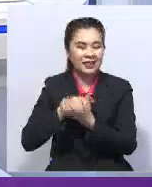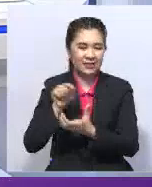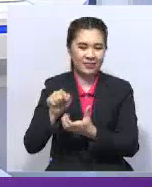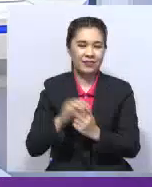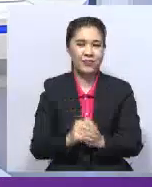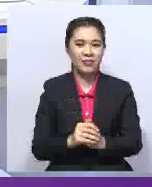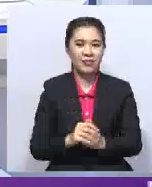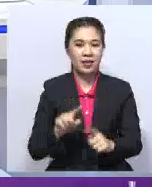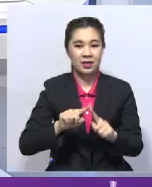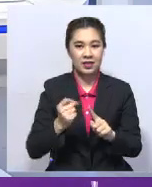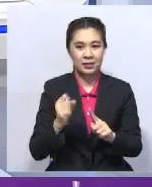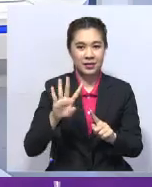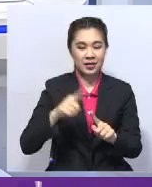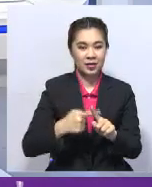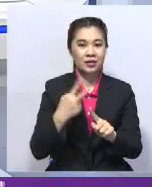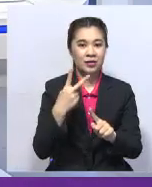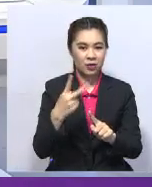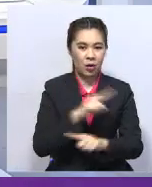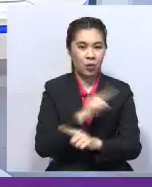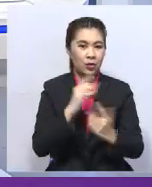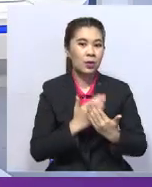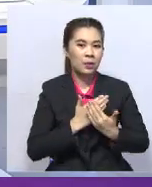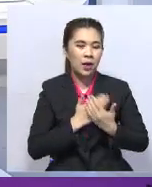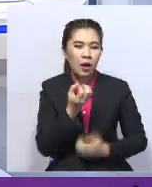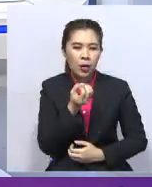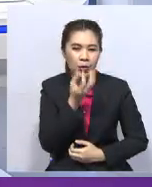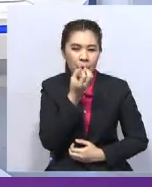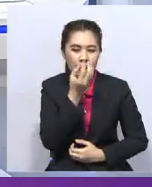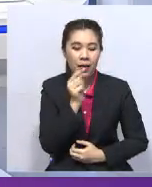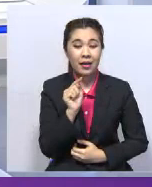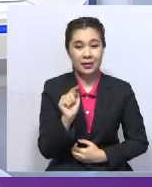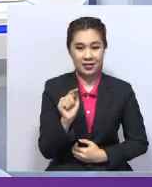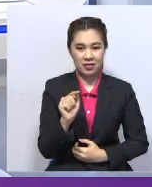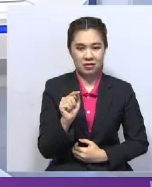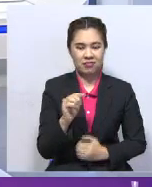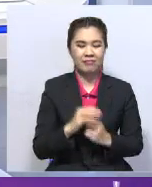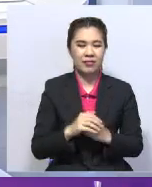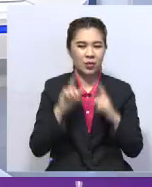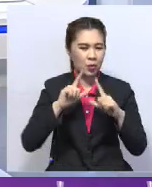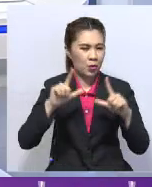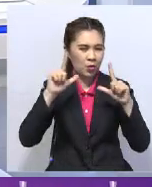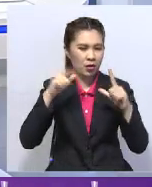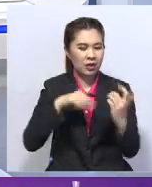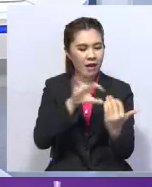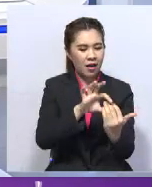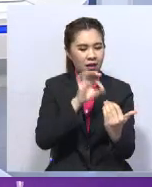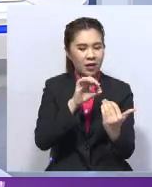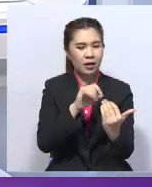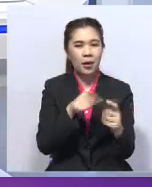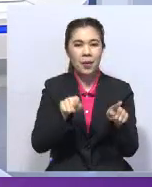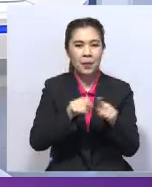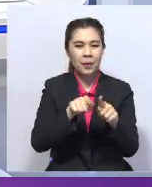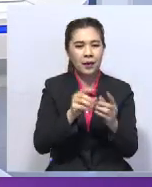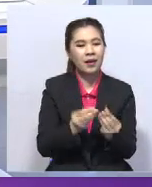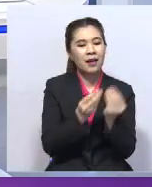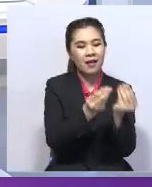บรรยากาศเนี่ยความจริงแล้ว14กุมภาพันธ์นะครับวันวาเลนไทน์เนี่ยดอกไม้ก็ยังคงเป็นดอกไม้ยอดนิยมนะครับก็ที่ถูกเลือกให้เป็นตัวแทนส่